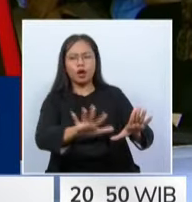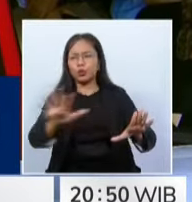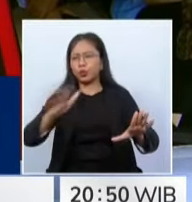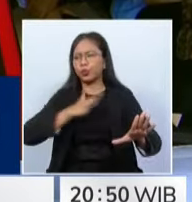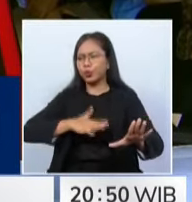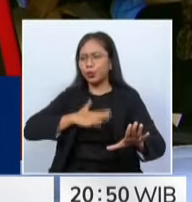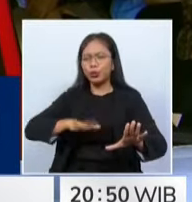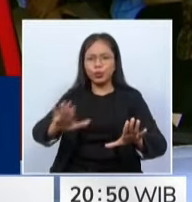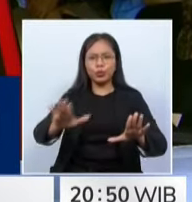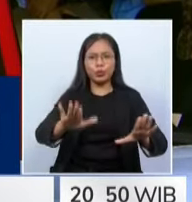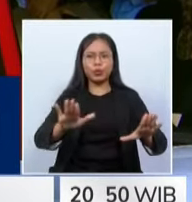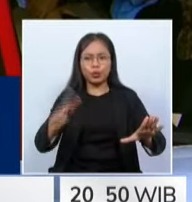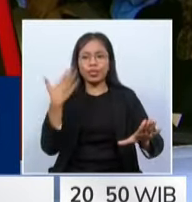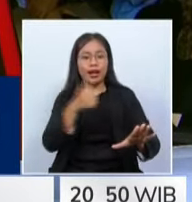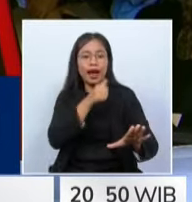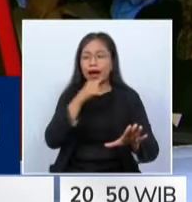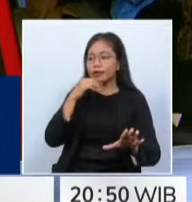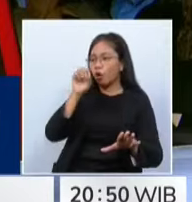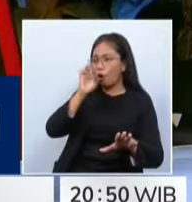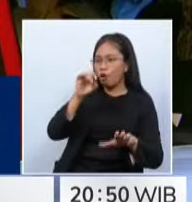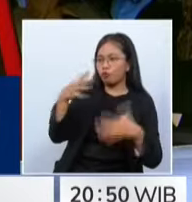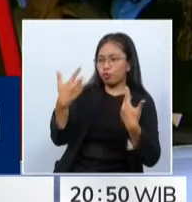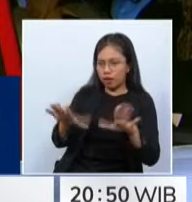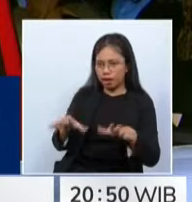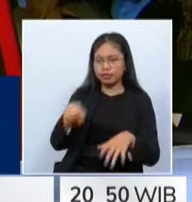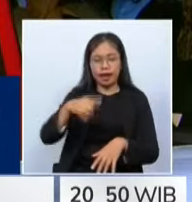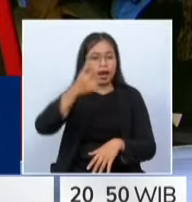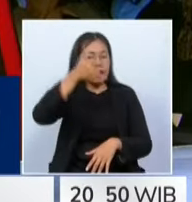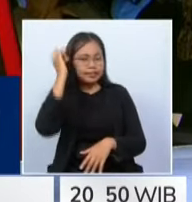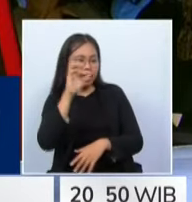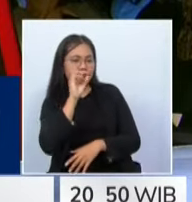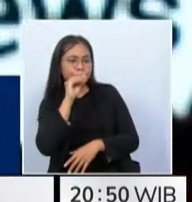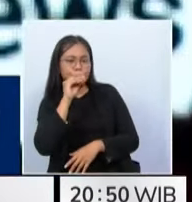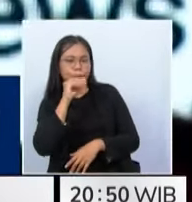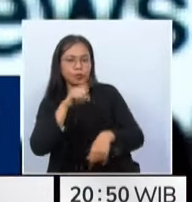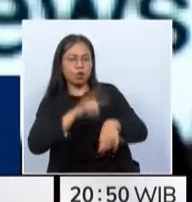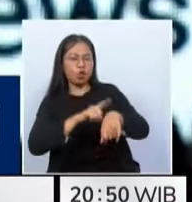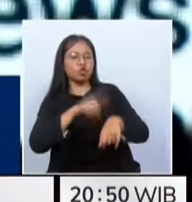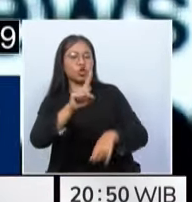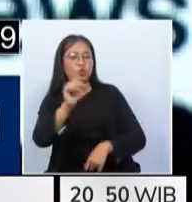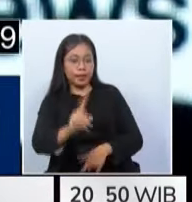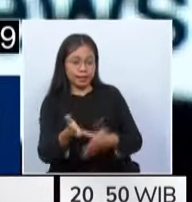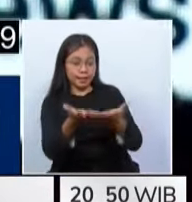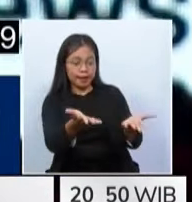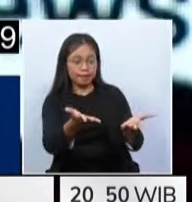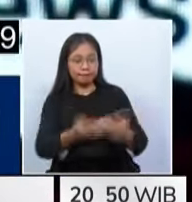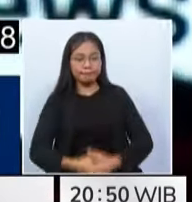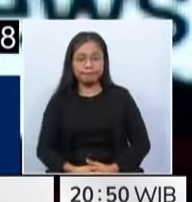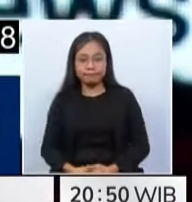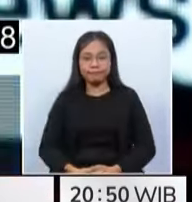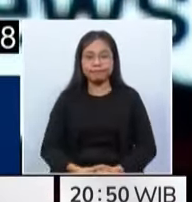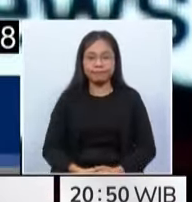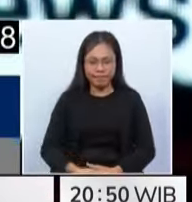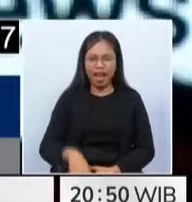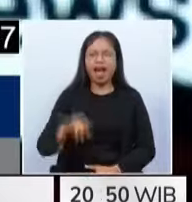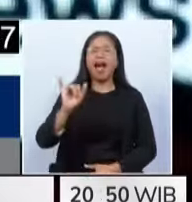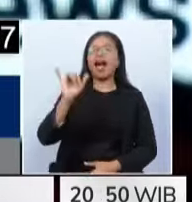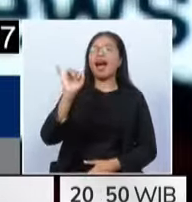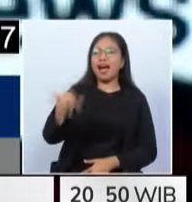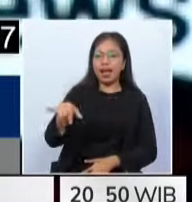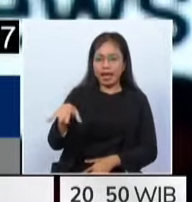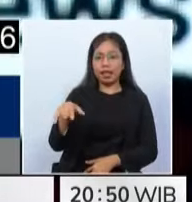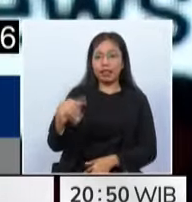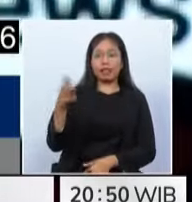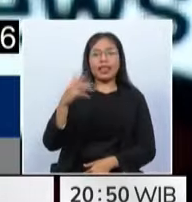dari nomor 1 waktunya 1 menit Pak Ganjar kami persilakan Iya ternyata jawaban saya dapat bonus